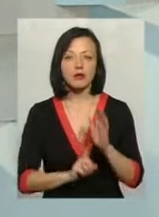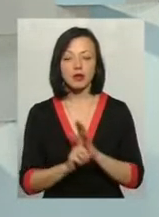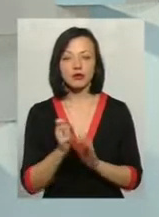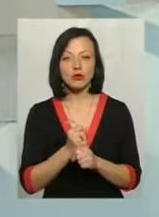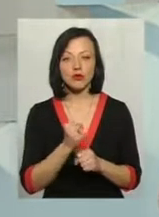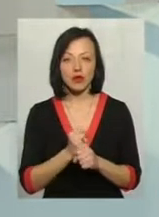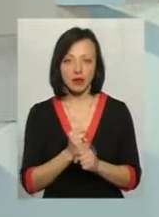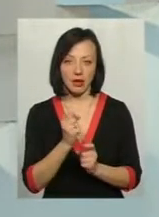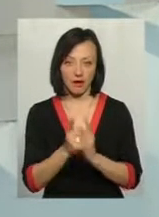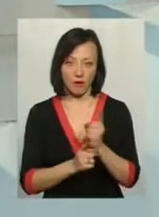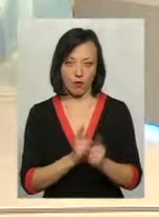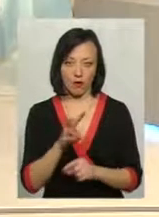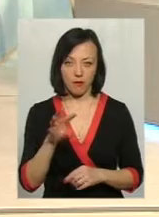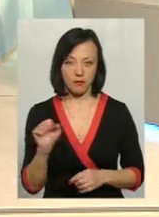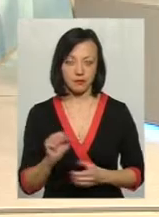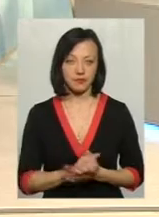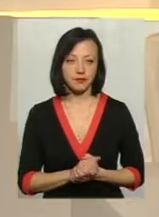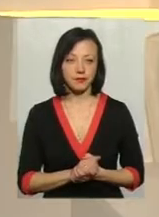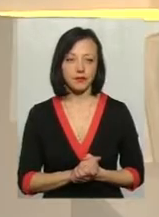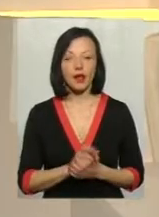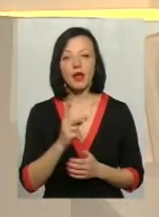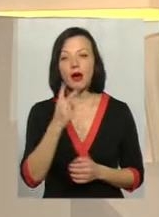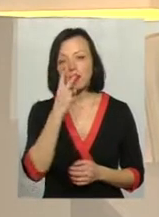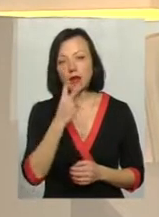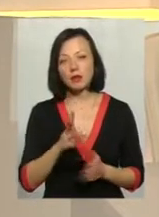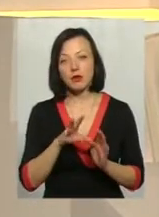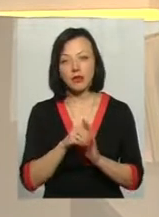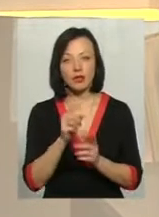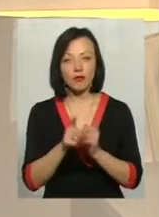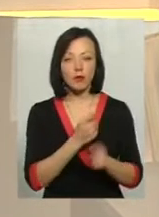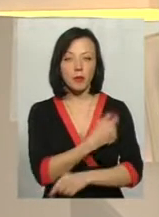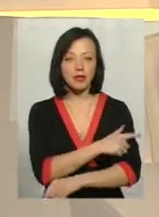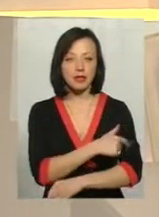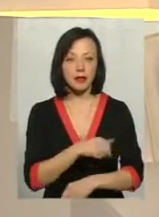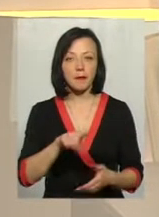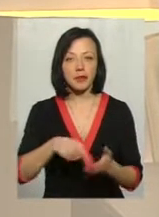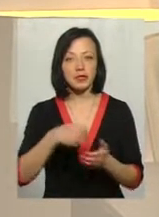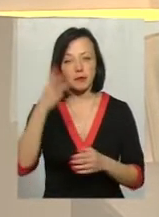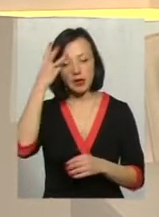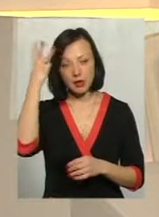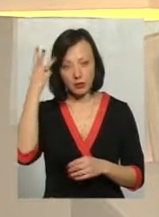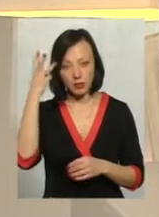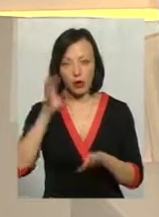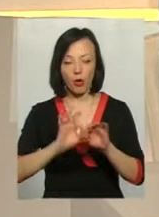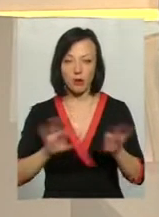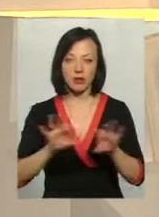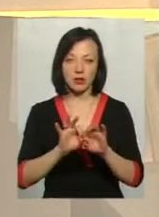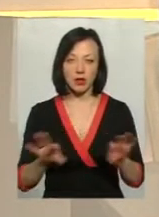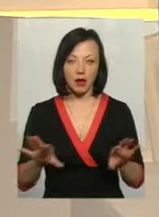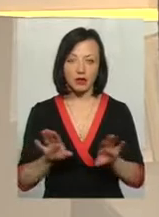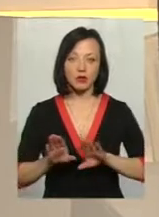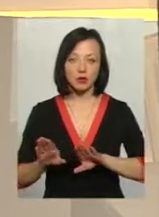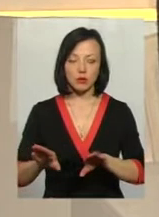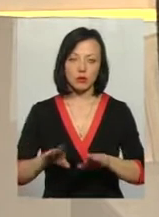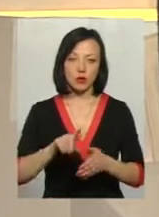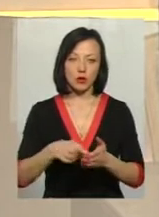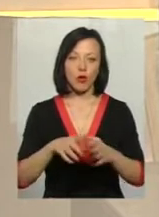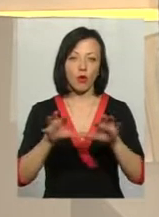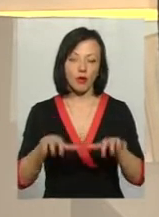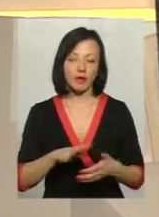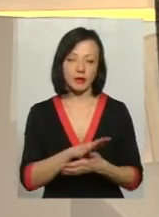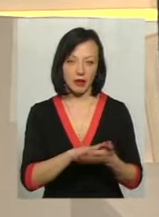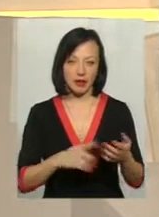реформована первинка. Як бачать впровадження реформи медицини в місті Хмельницькому, коментар профільного заступника міського голови, і